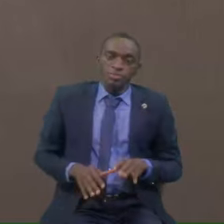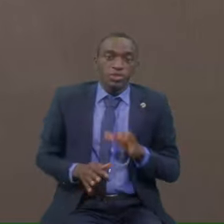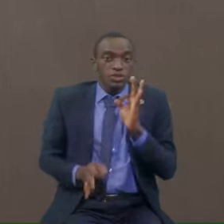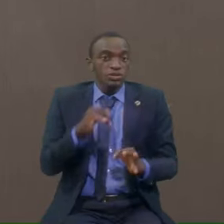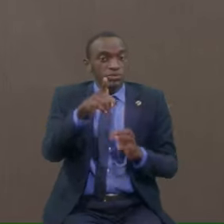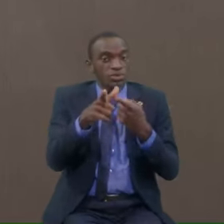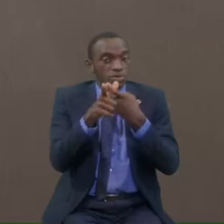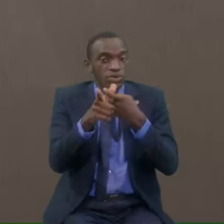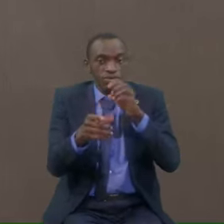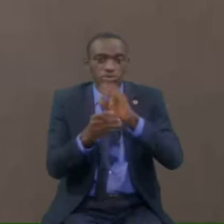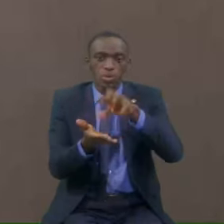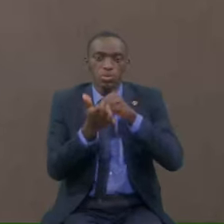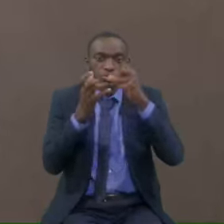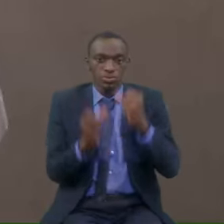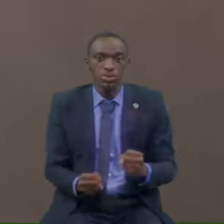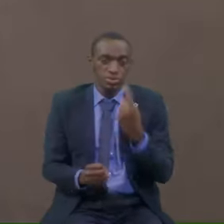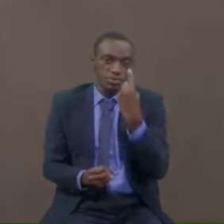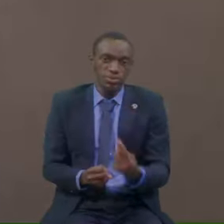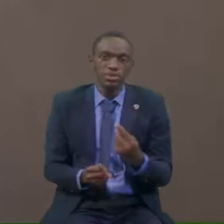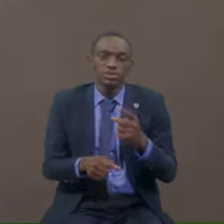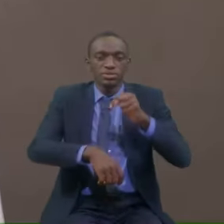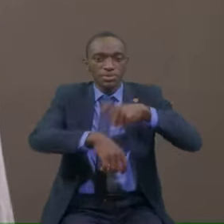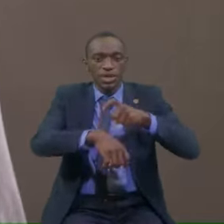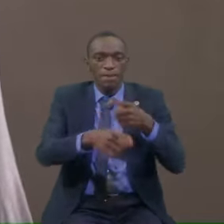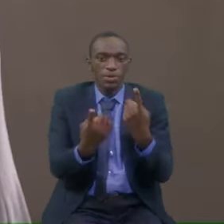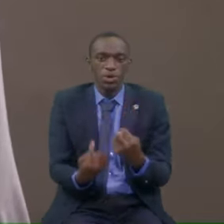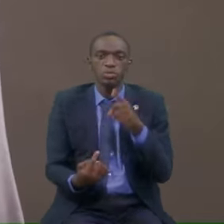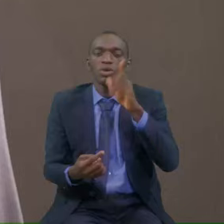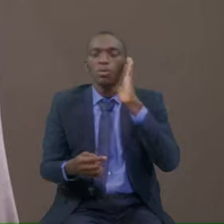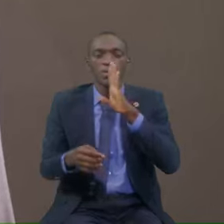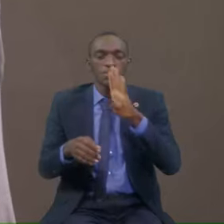seule, tu seras fatigué. Si tu cours